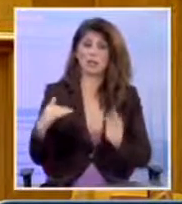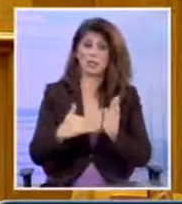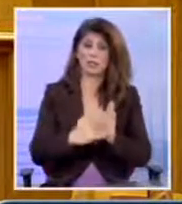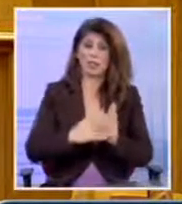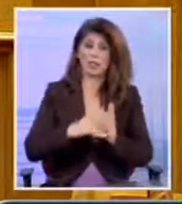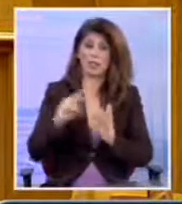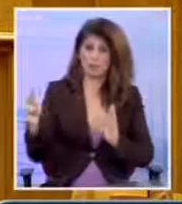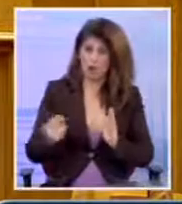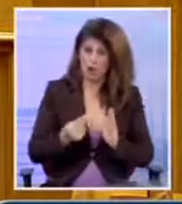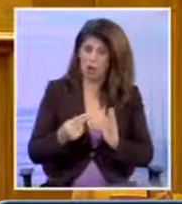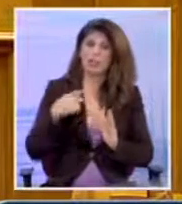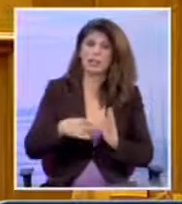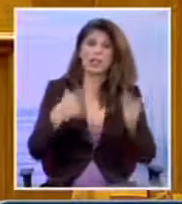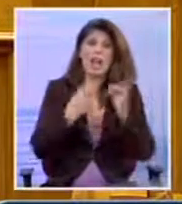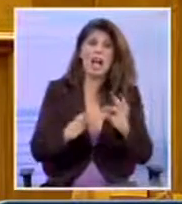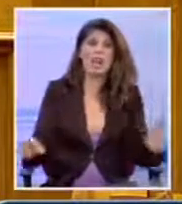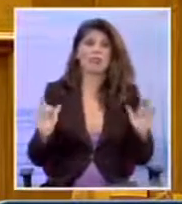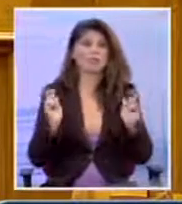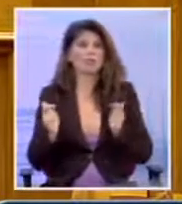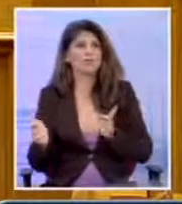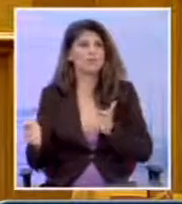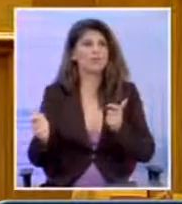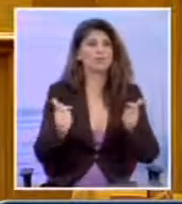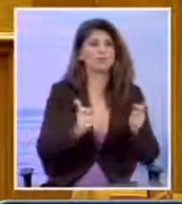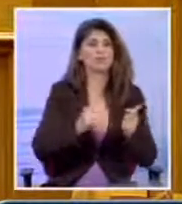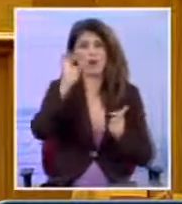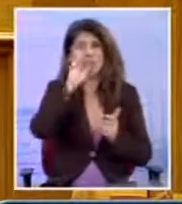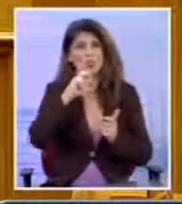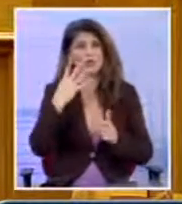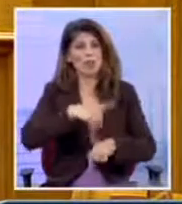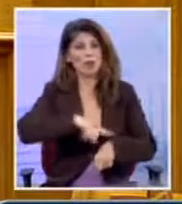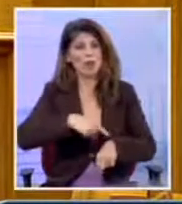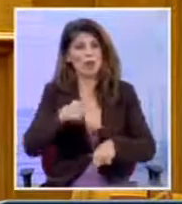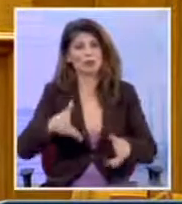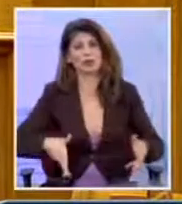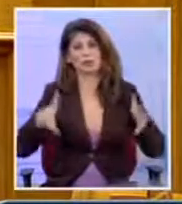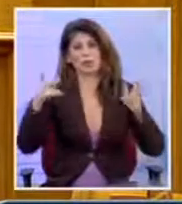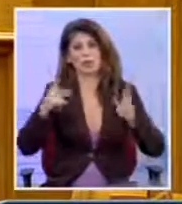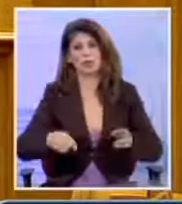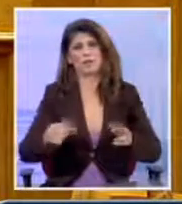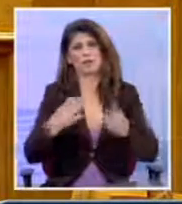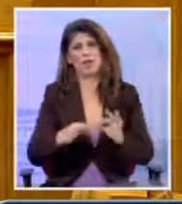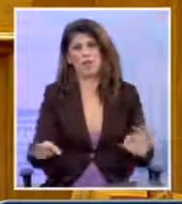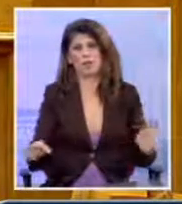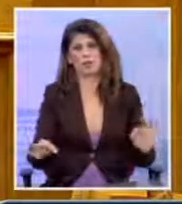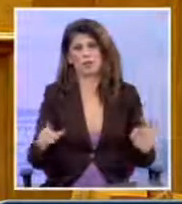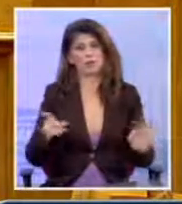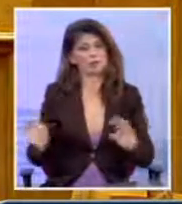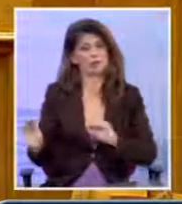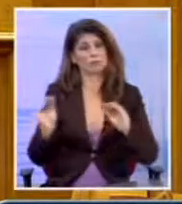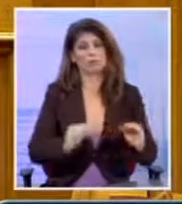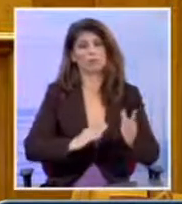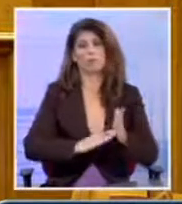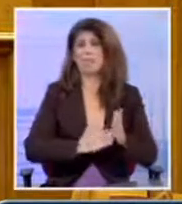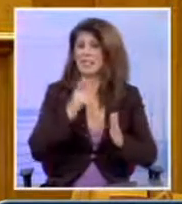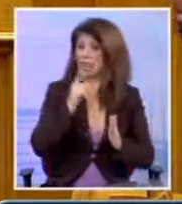220.000 ευρώ και είναι άδειο και το φυλάνε αστυνομικοί όλο το 24ωρο, αυτό το κτίριο θα σταματήσει να είναι άδειο και θα πάνε υπηρεσίες